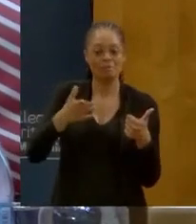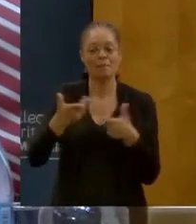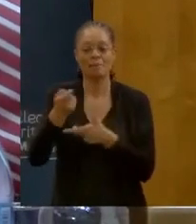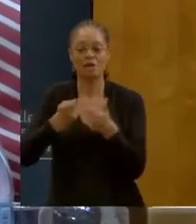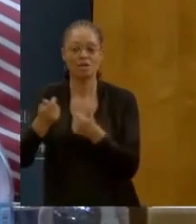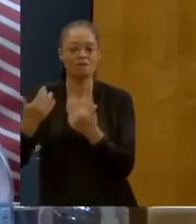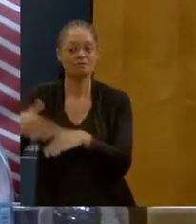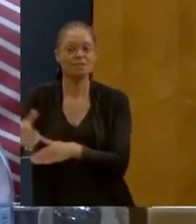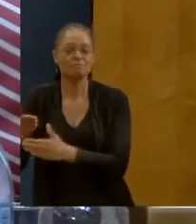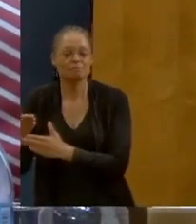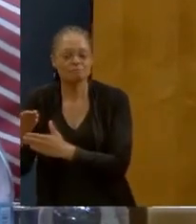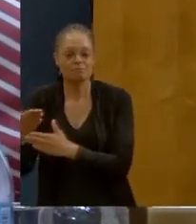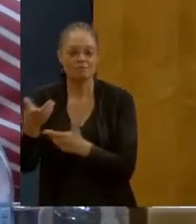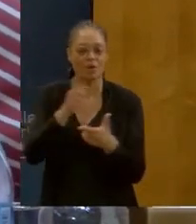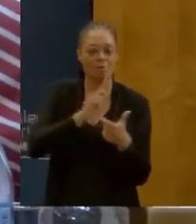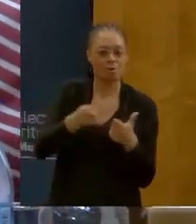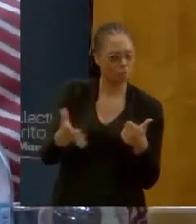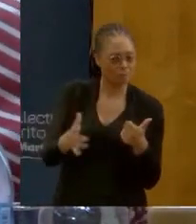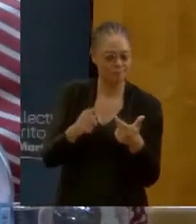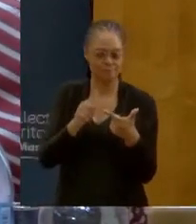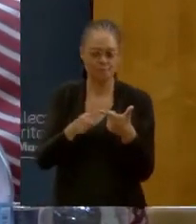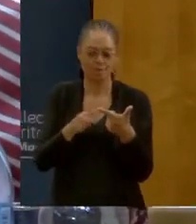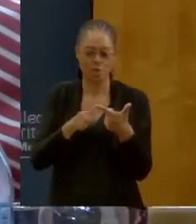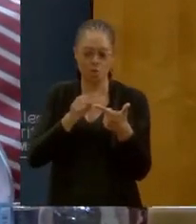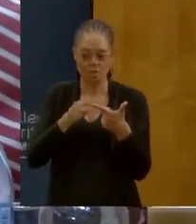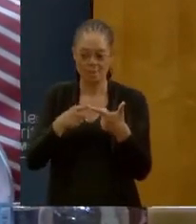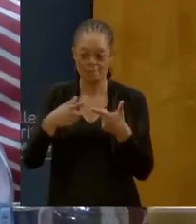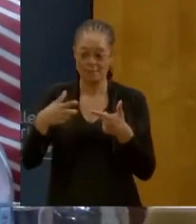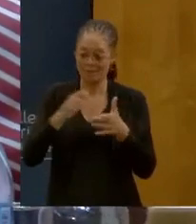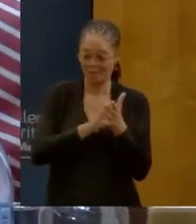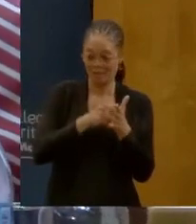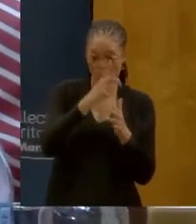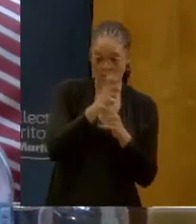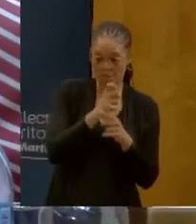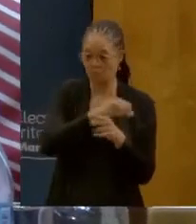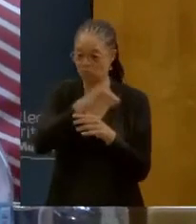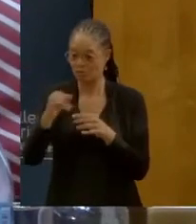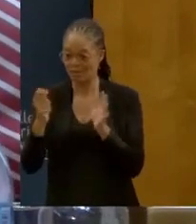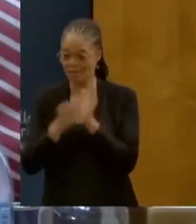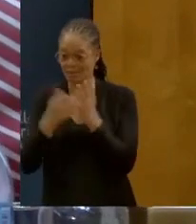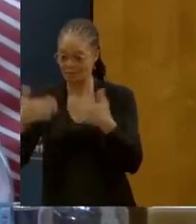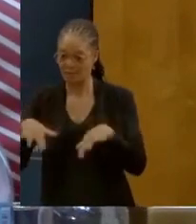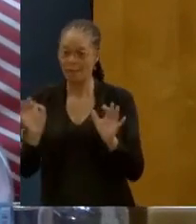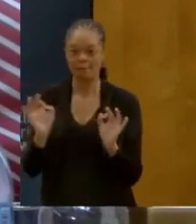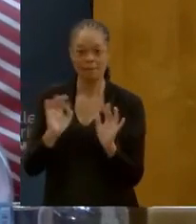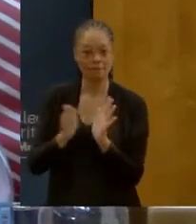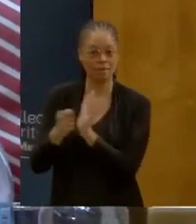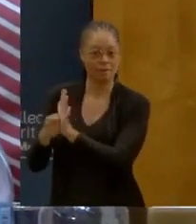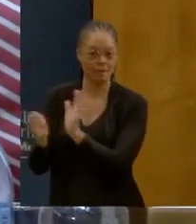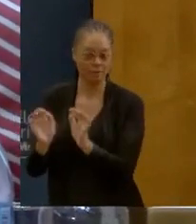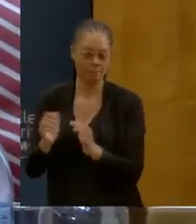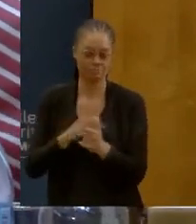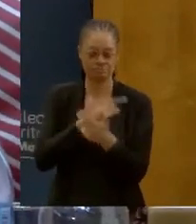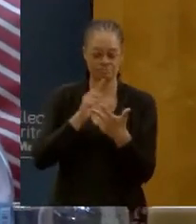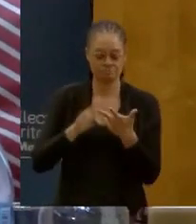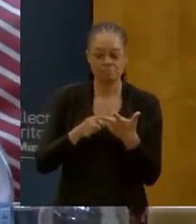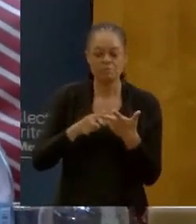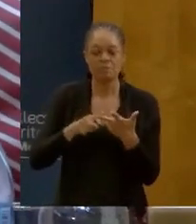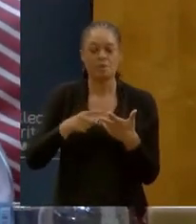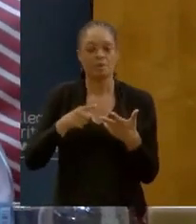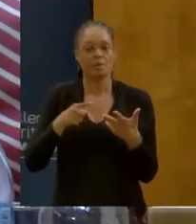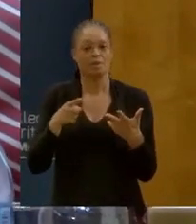échus. 2, on ne prescrit pas de délai pour faire les travaux. 3, nous cautionnons le